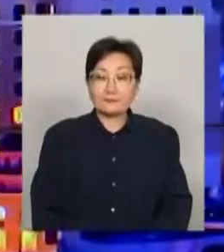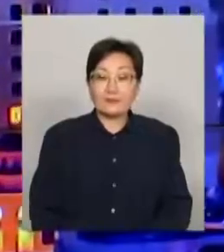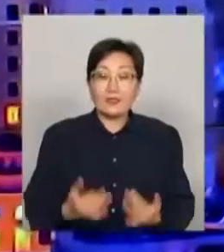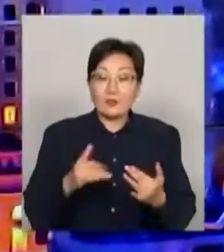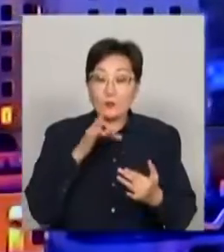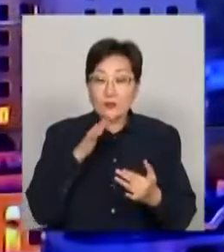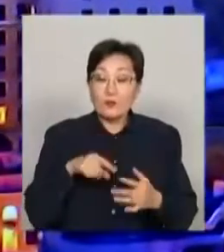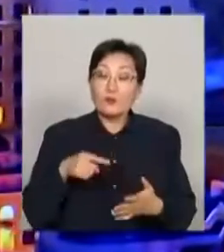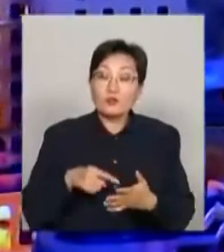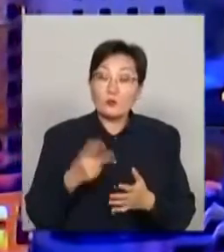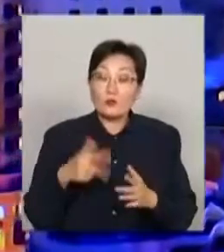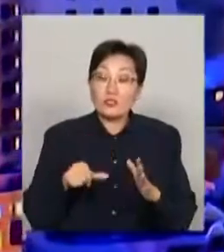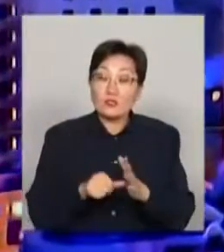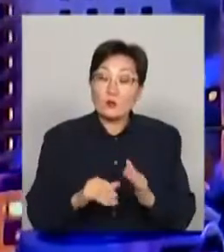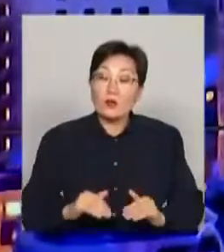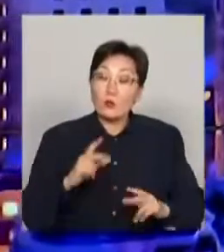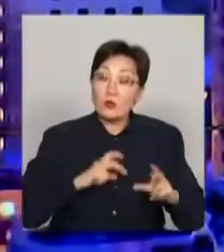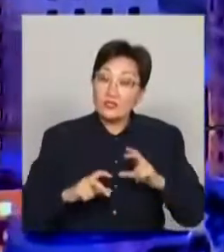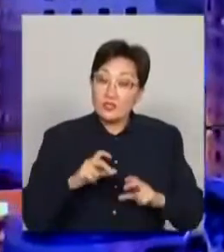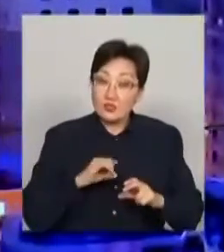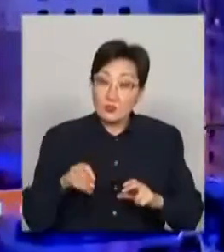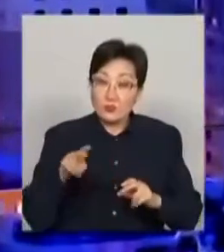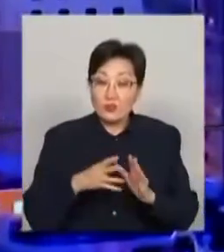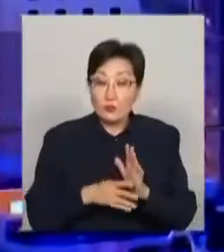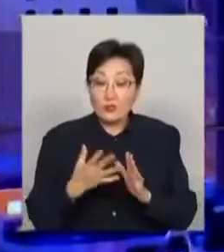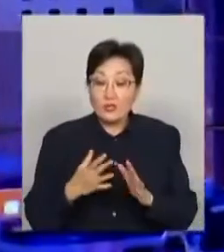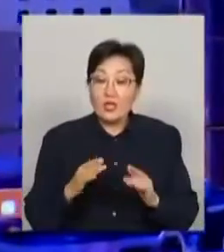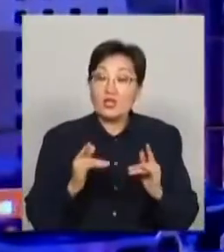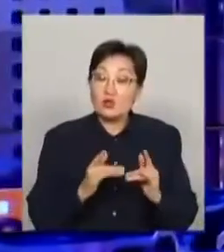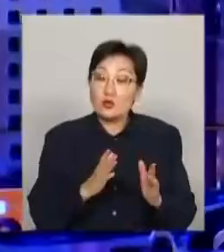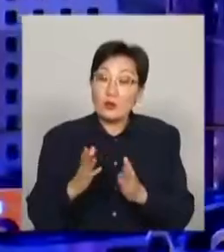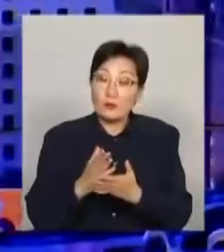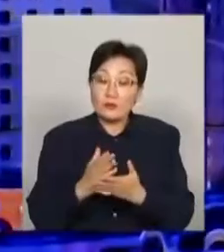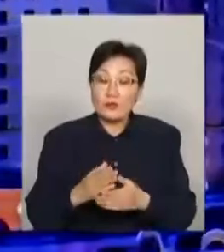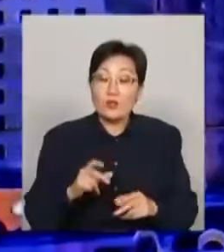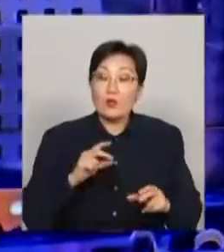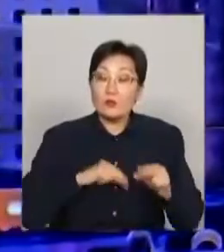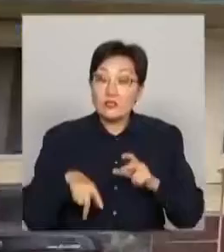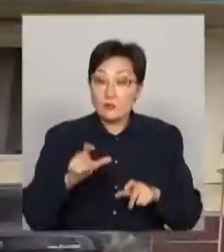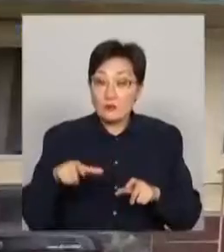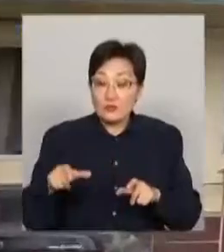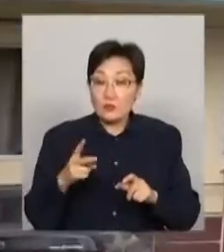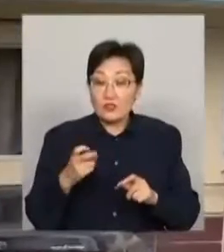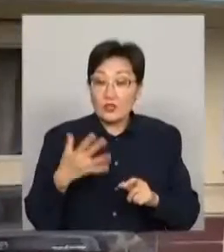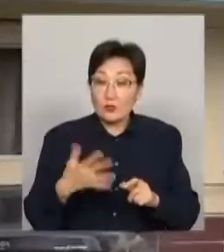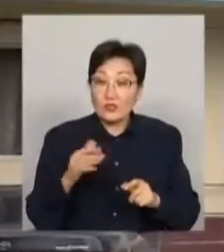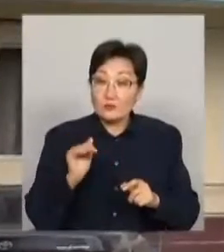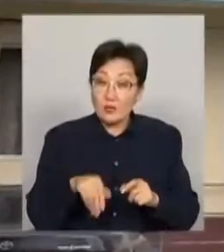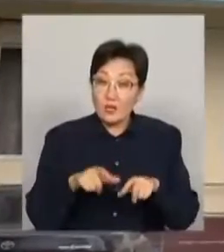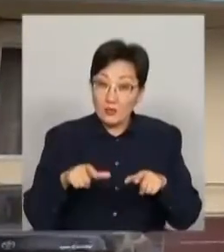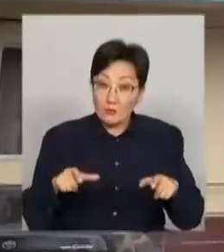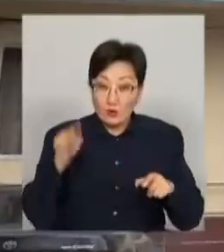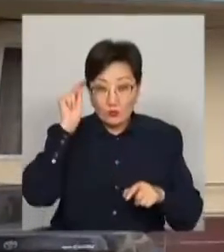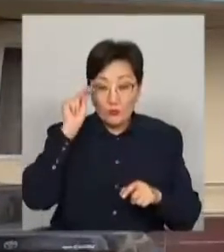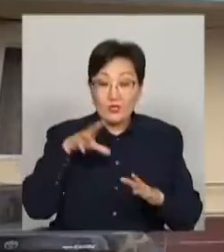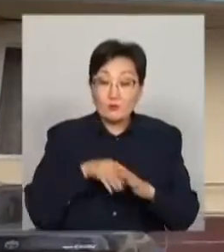Қазіргі таңда мегаполисте 36 жоғары оқу орны және 95 жатақхана бар. Білім алатын студенттердің саны 255 мыңға жеткен.